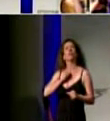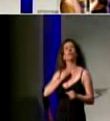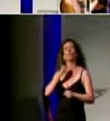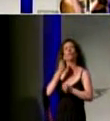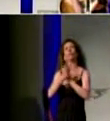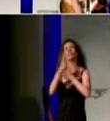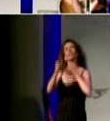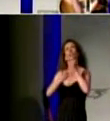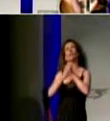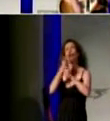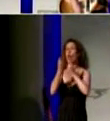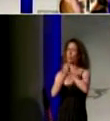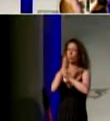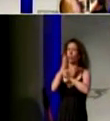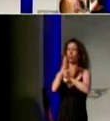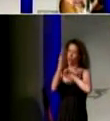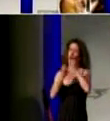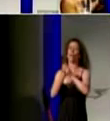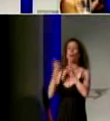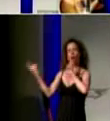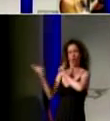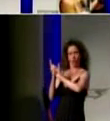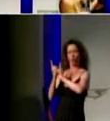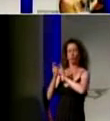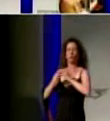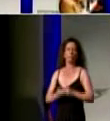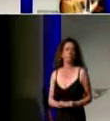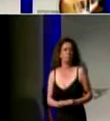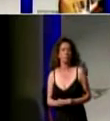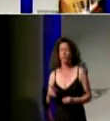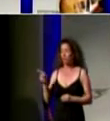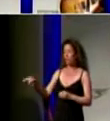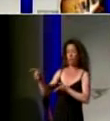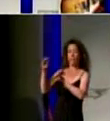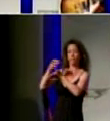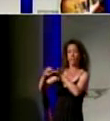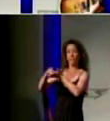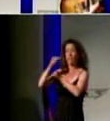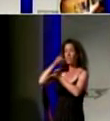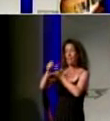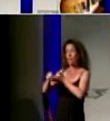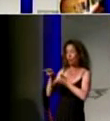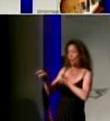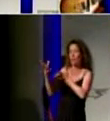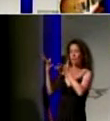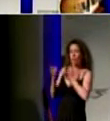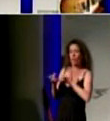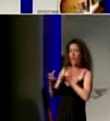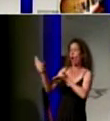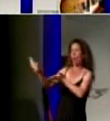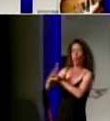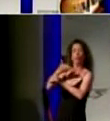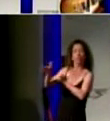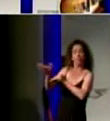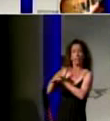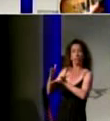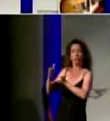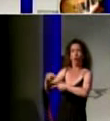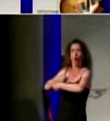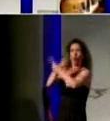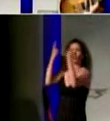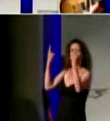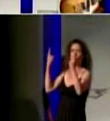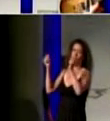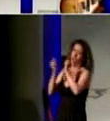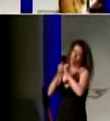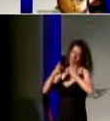années, un an. Et il m'avait écrit en me disant qu'il souhaitait jouer de la musique un jour avec